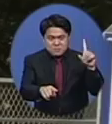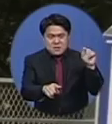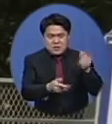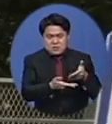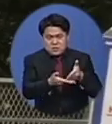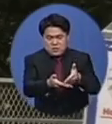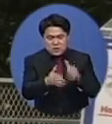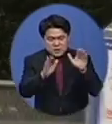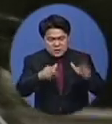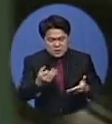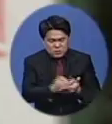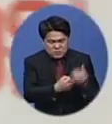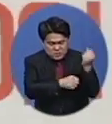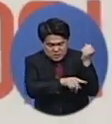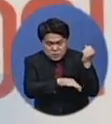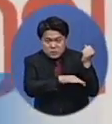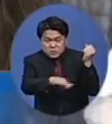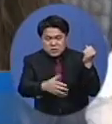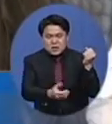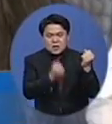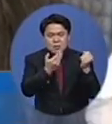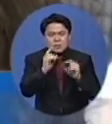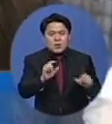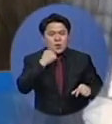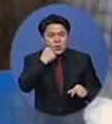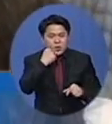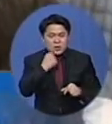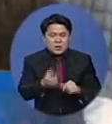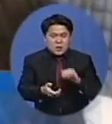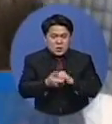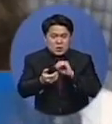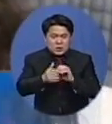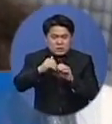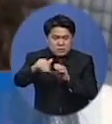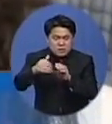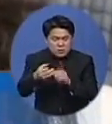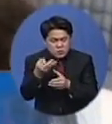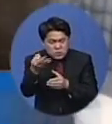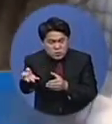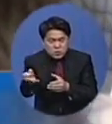힘들다고 말합니다. 고정적으로 들어가는 기본 지출은 200이 넘는데